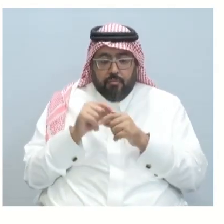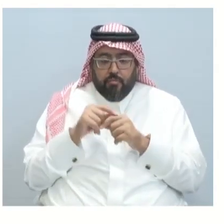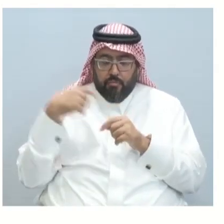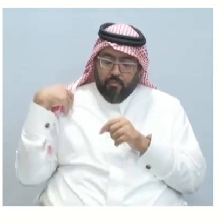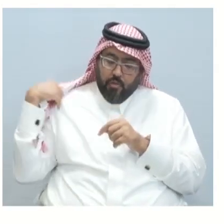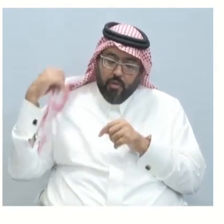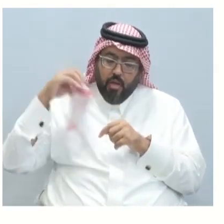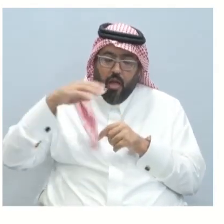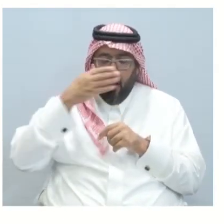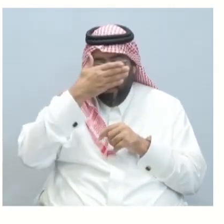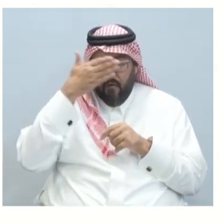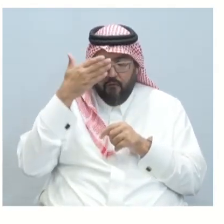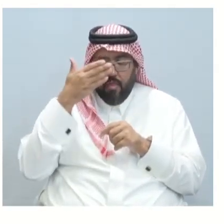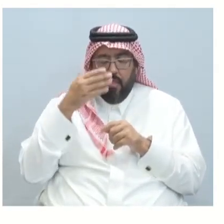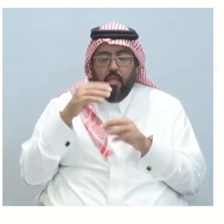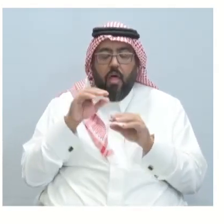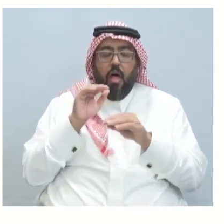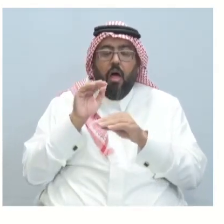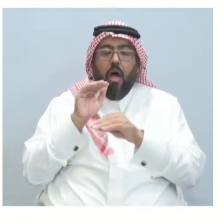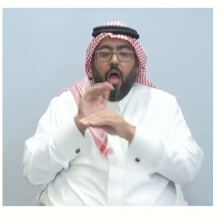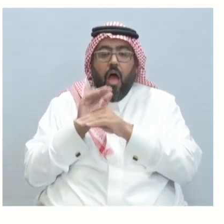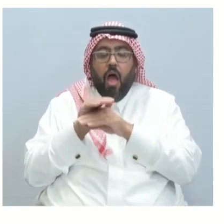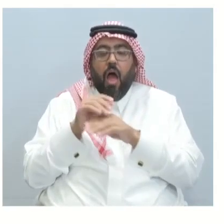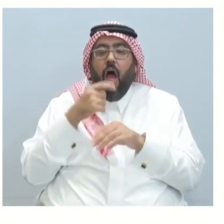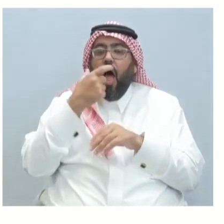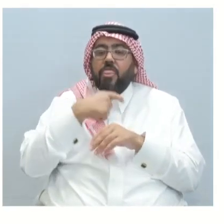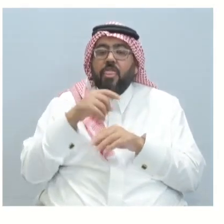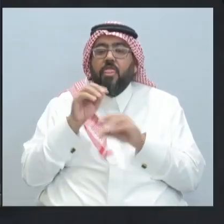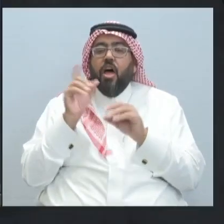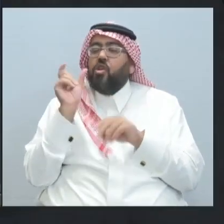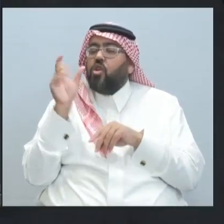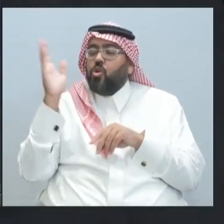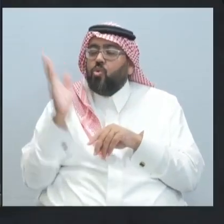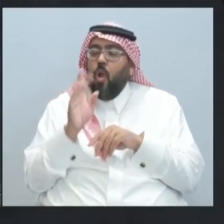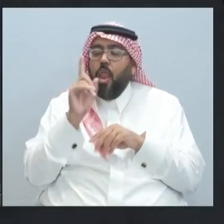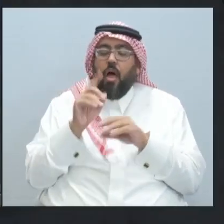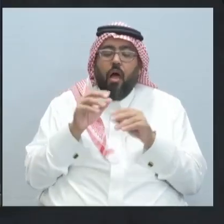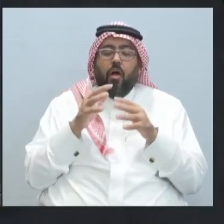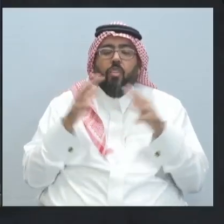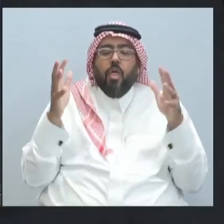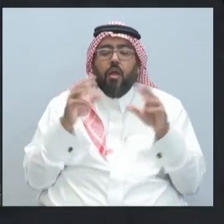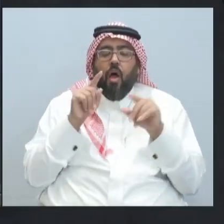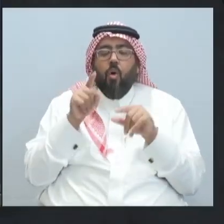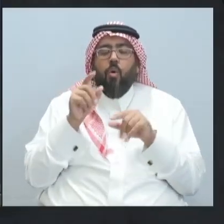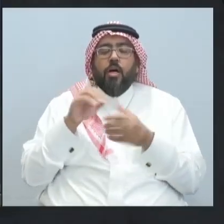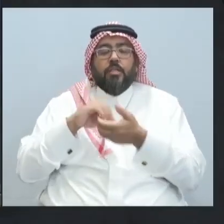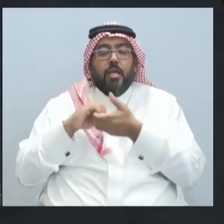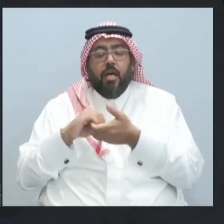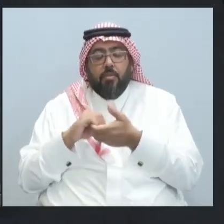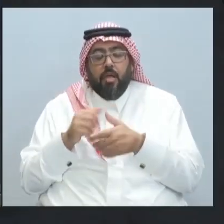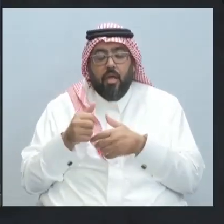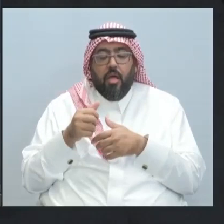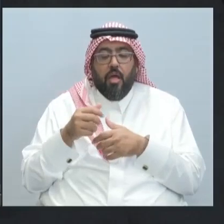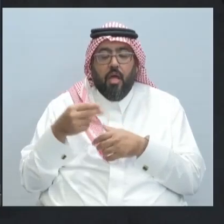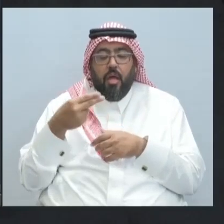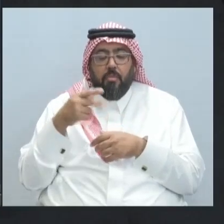للحديث فاكثر صحابي نقل لنا احاديث رسول الله صلى الله عليه وسلم هو هذا الصحابي عبد